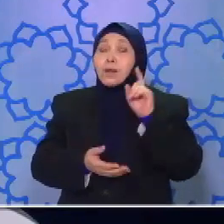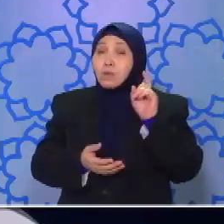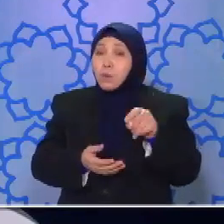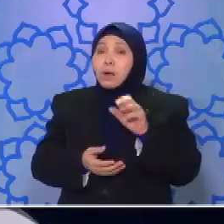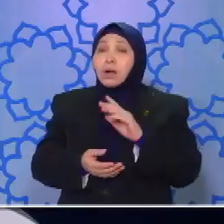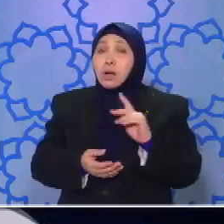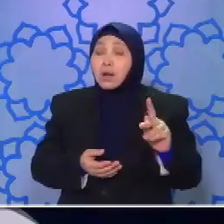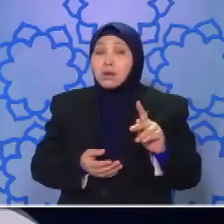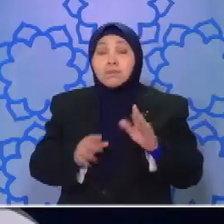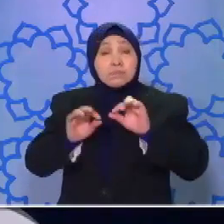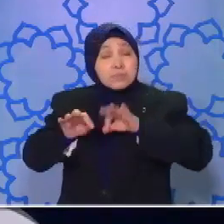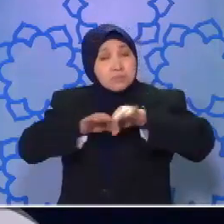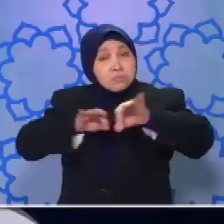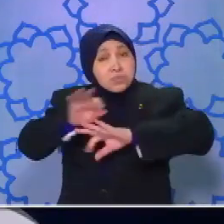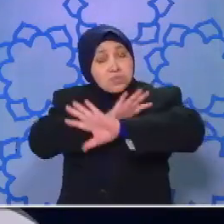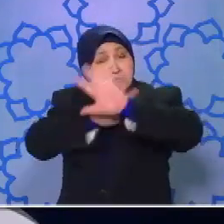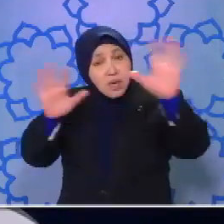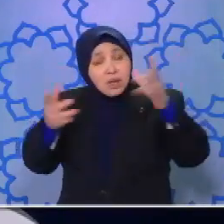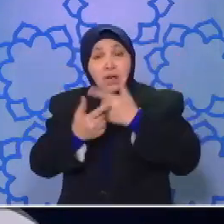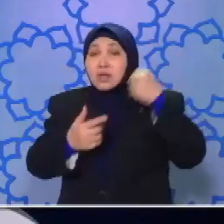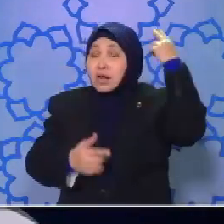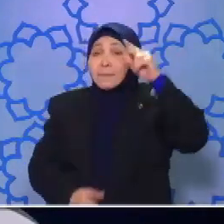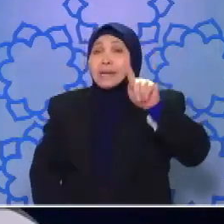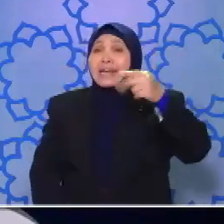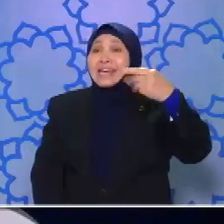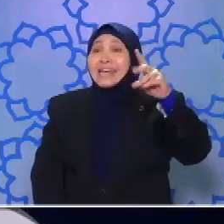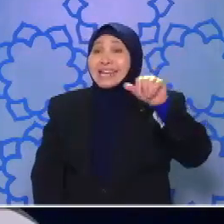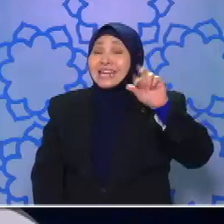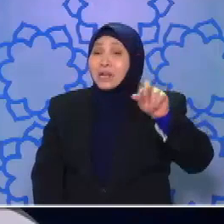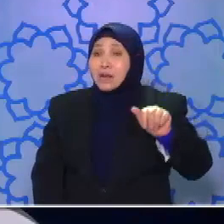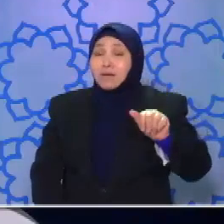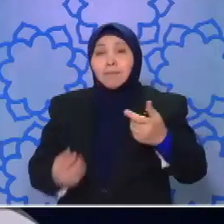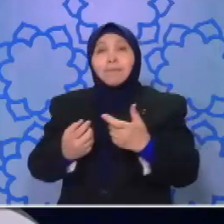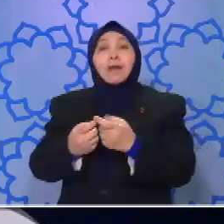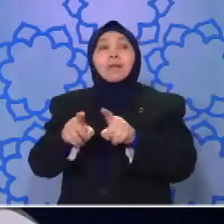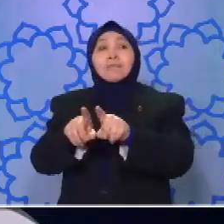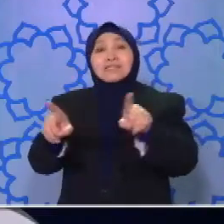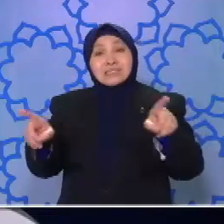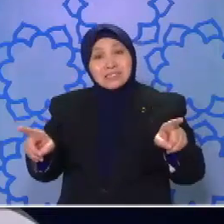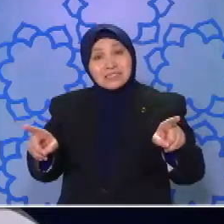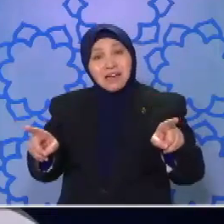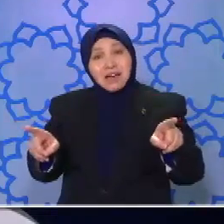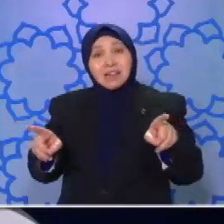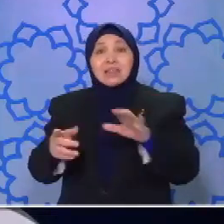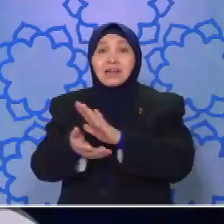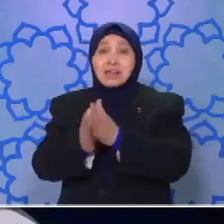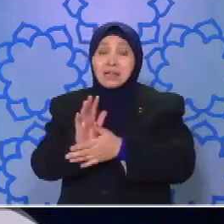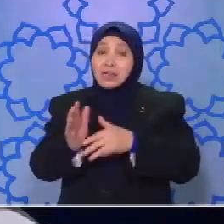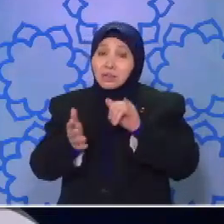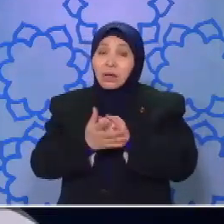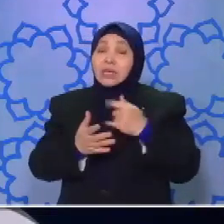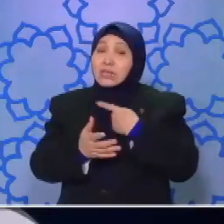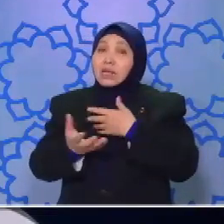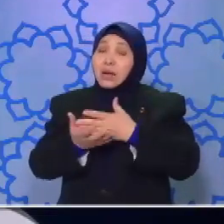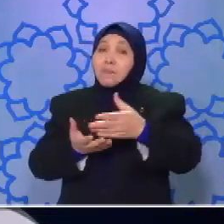perlukan pencerahan daripada Nabi Khidir menyebabkan perpisahan seorang anak murid bersama gurunya yang kita ingin belajar